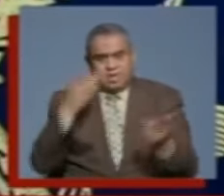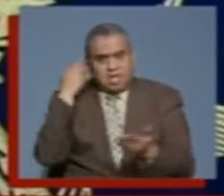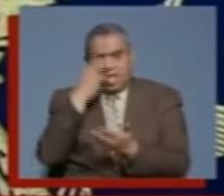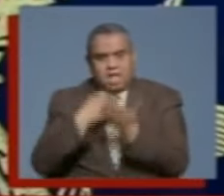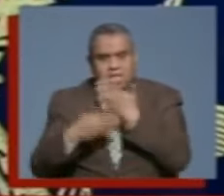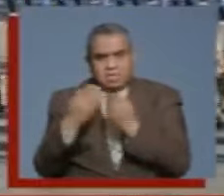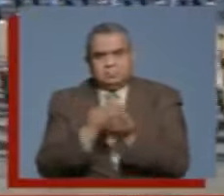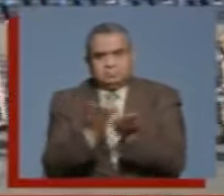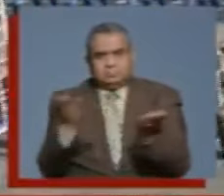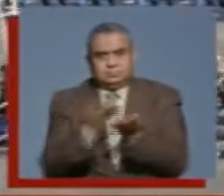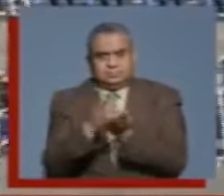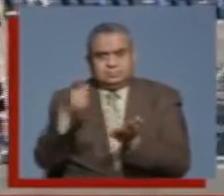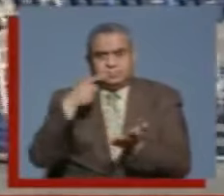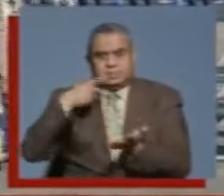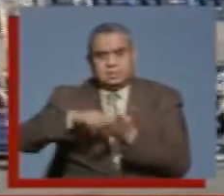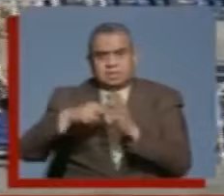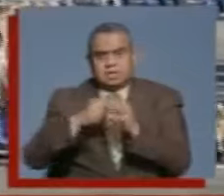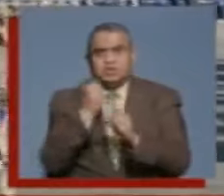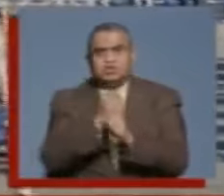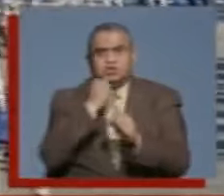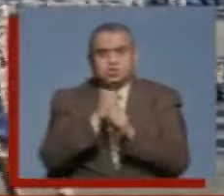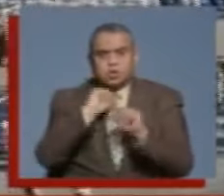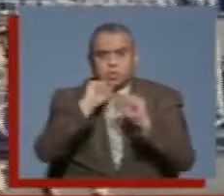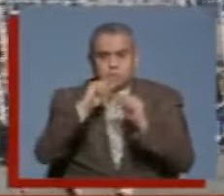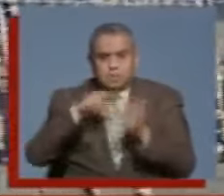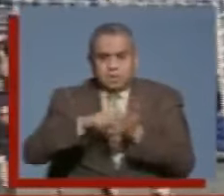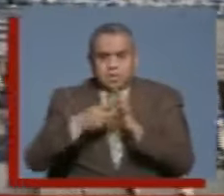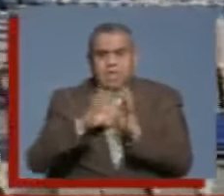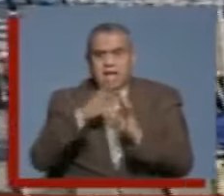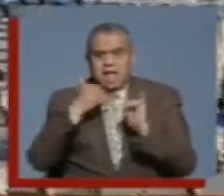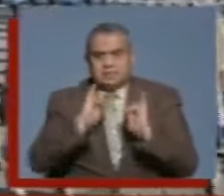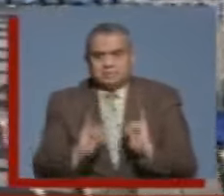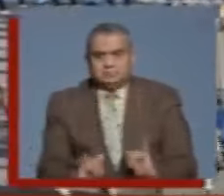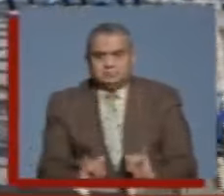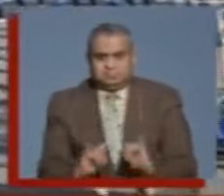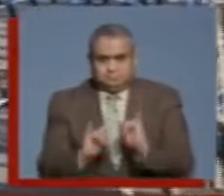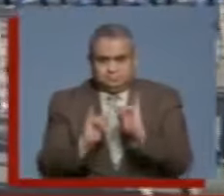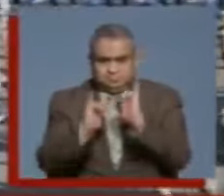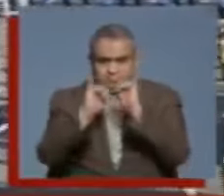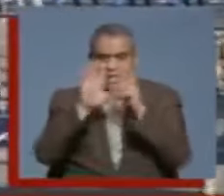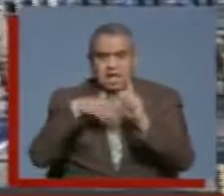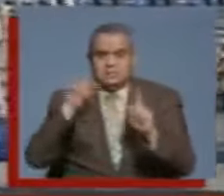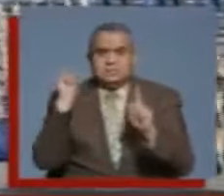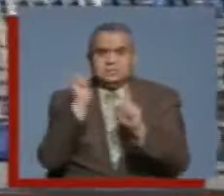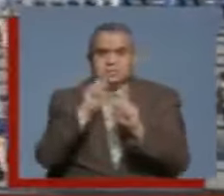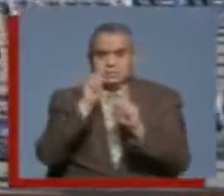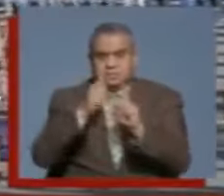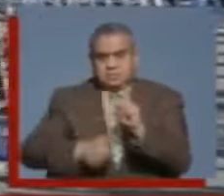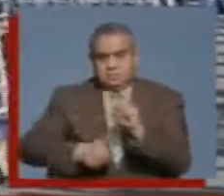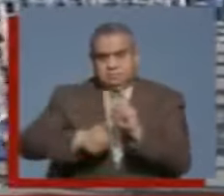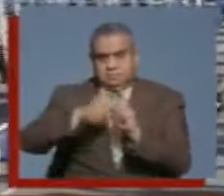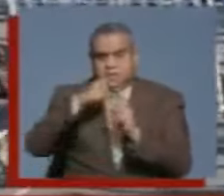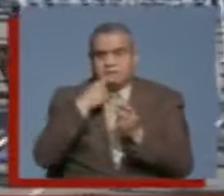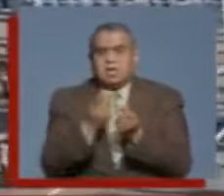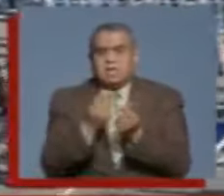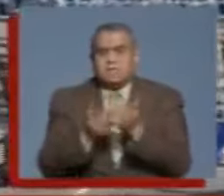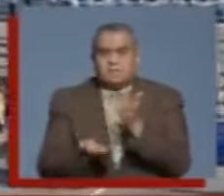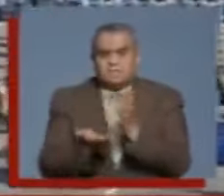هي خطوات من جانبنا ان احنا نحسن ونطور ونصلح الموقف الاقتصادي بشكل حاسم